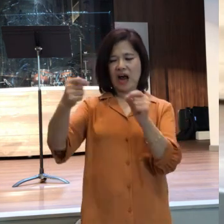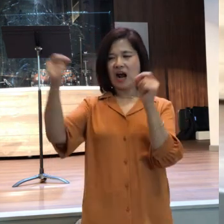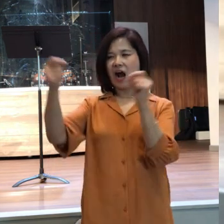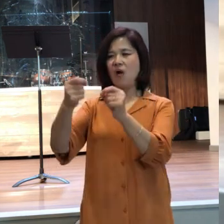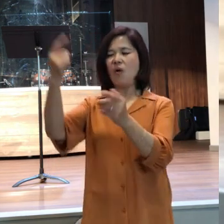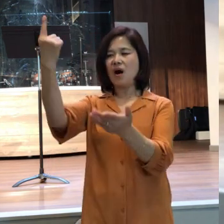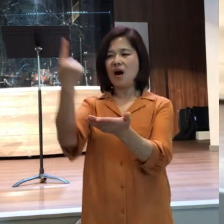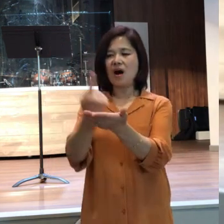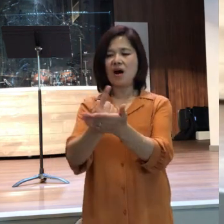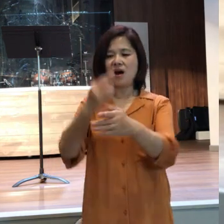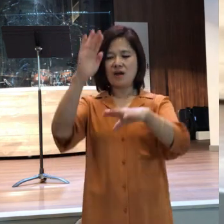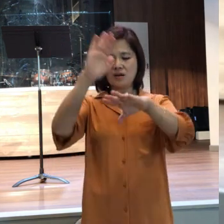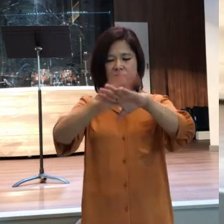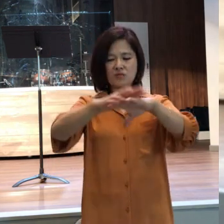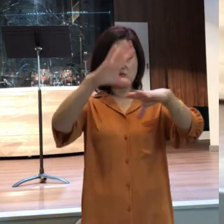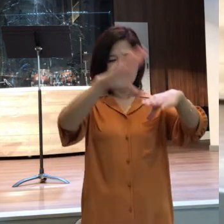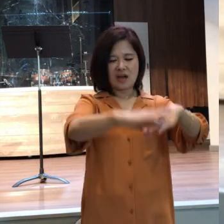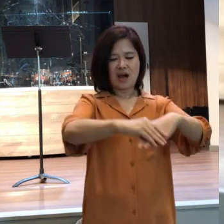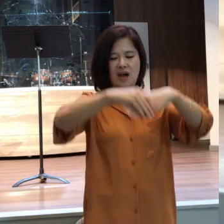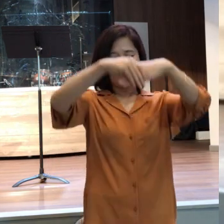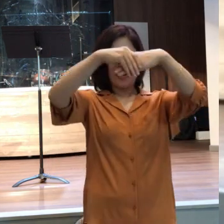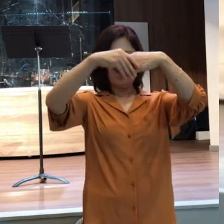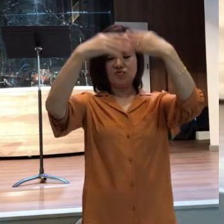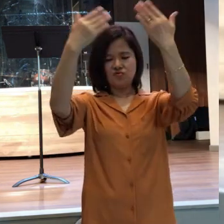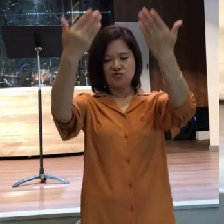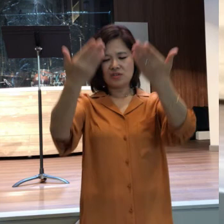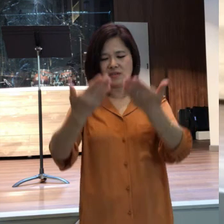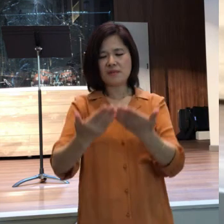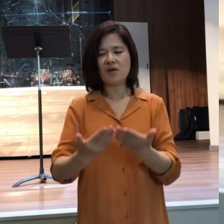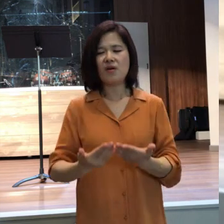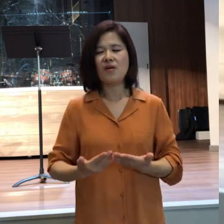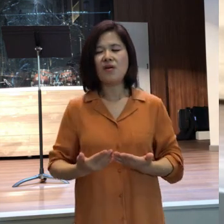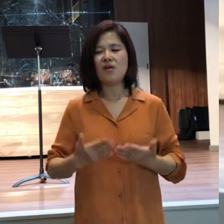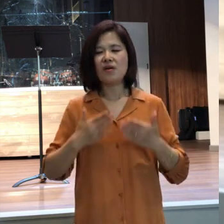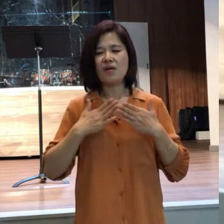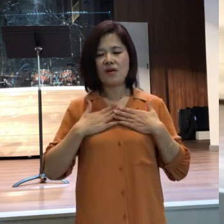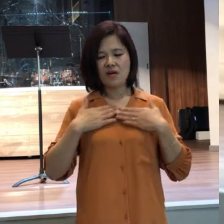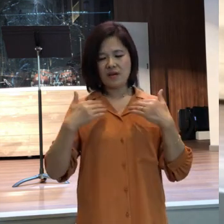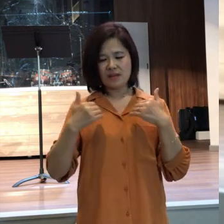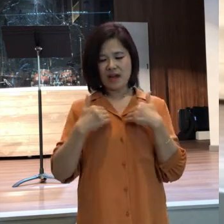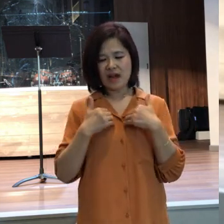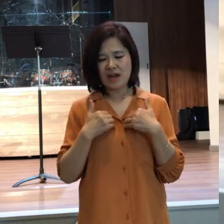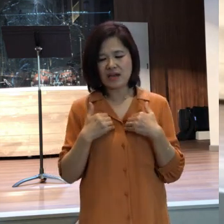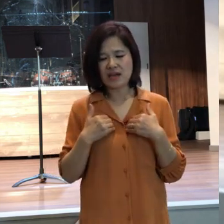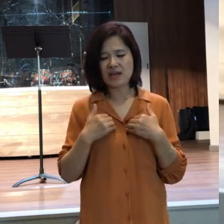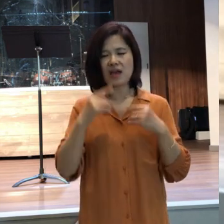조용히 다가와 손잡아 주시며